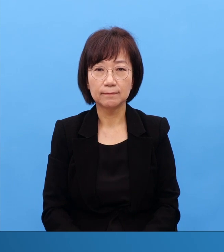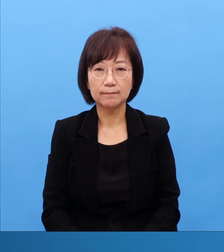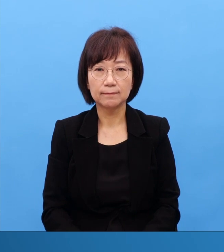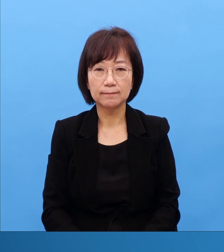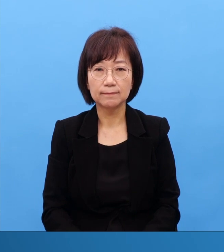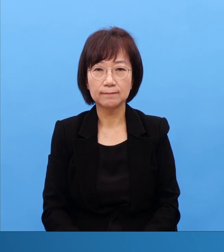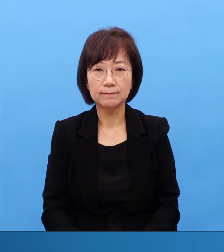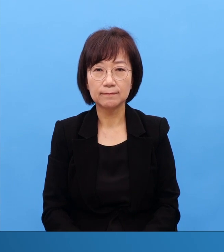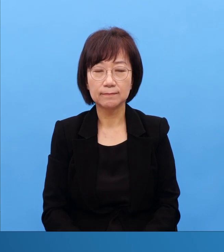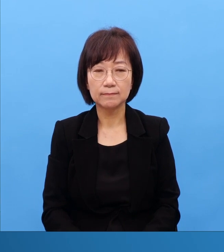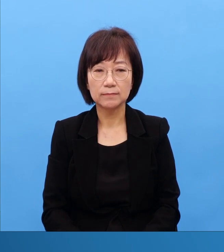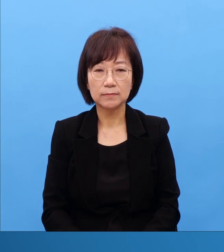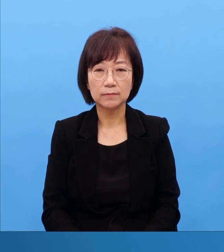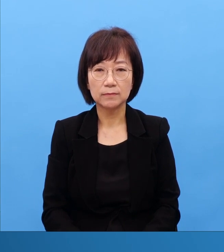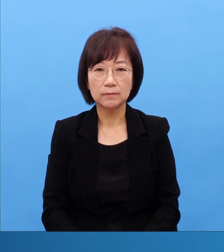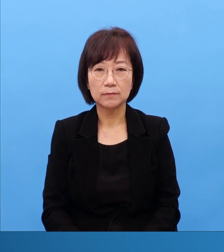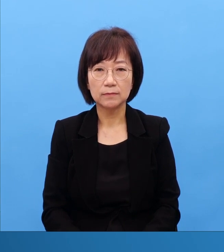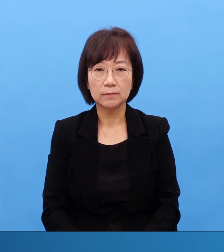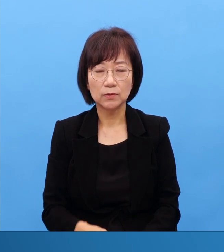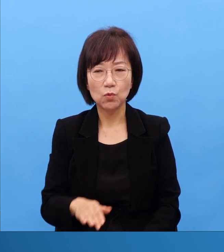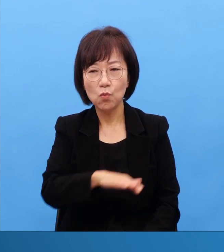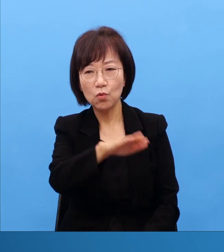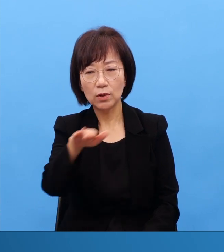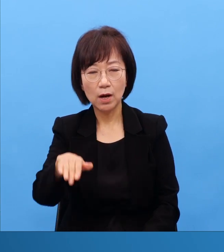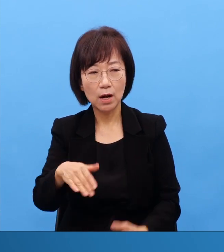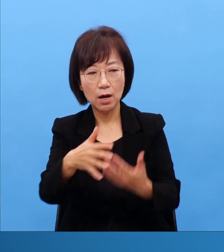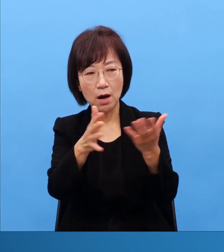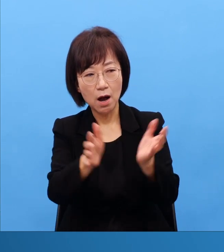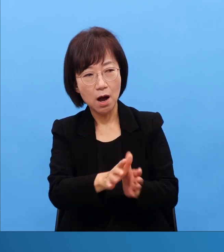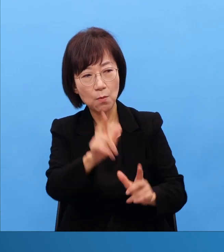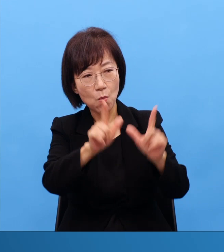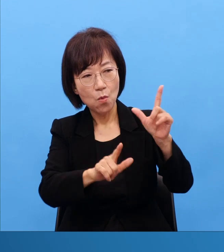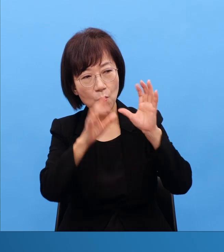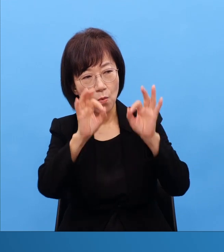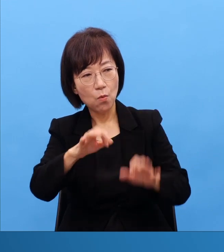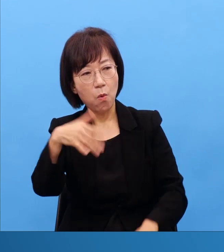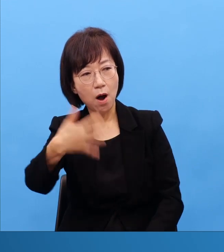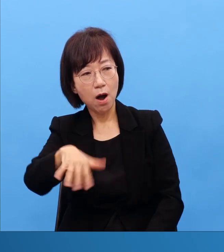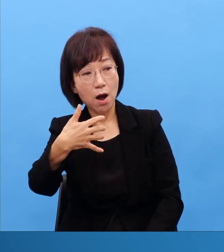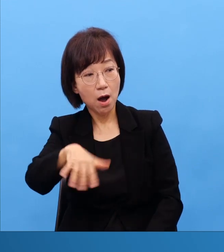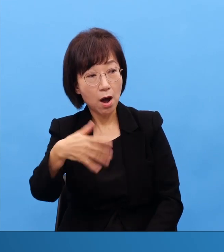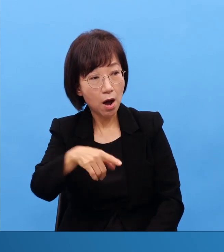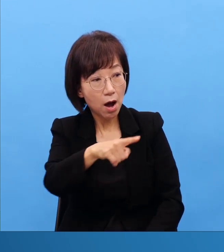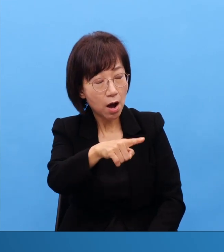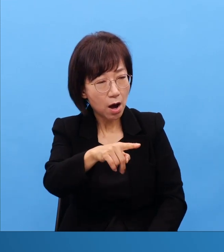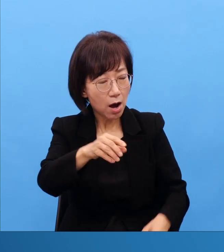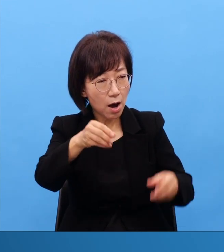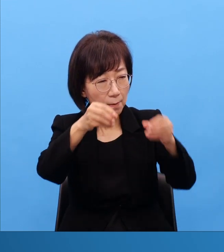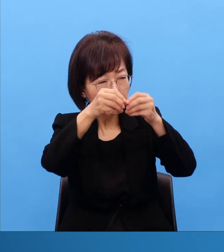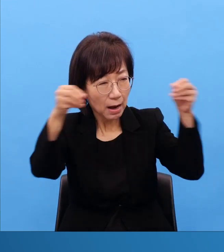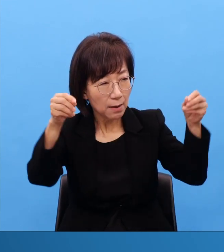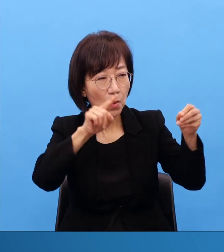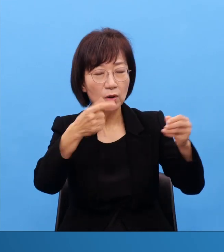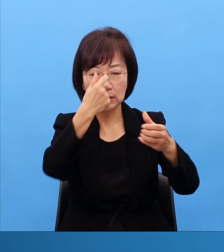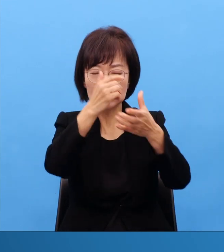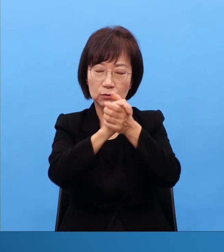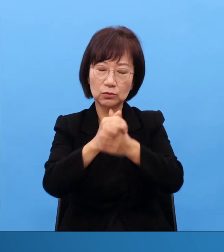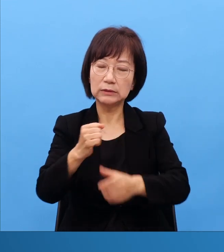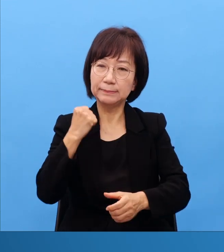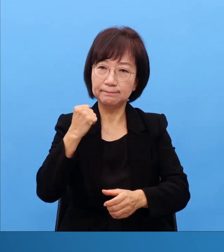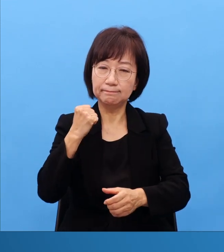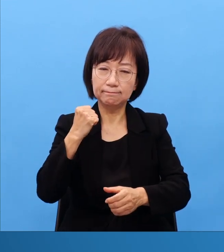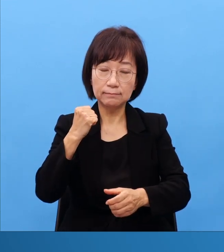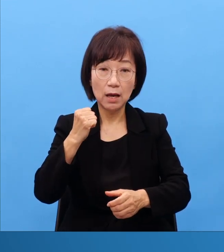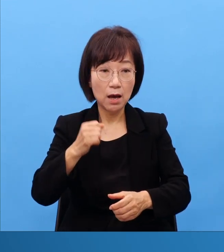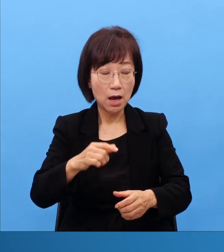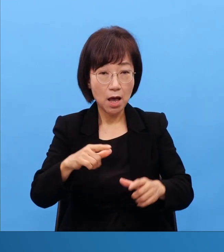크다고 생각하는 그들이 그를 가지고 장악하고 있습니다. It is through those means that they're conquering the world. 프리메이션은 매일같이